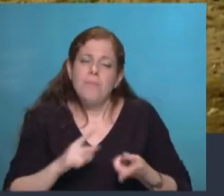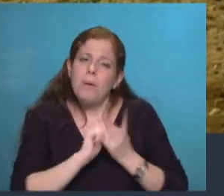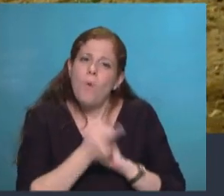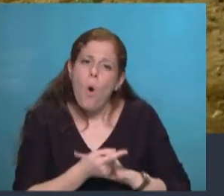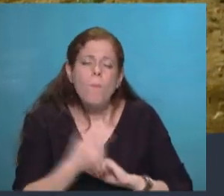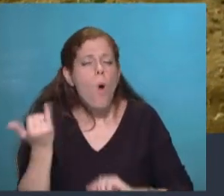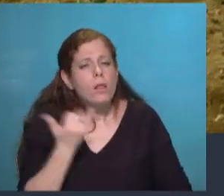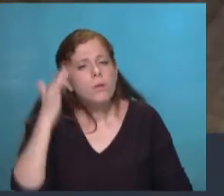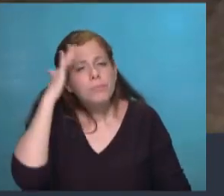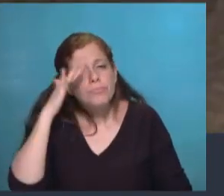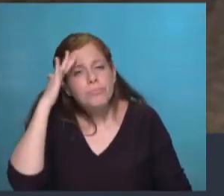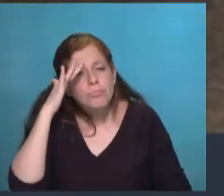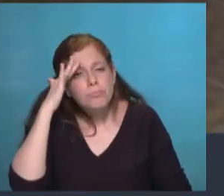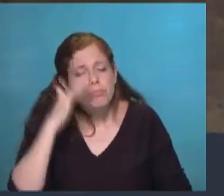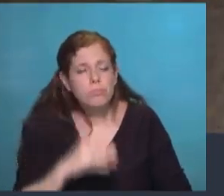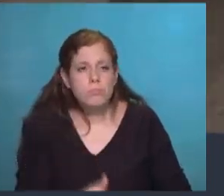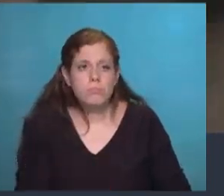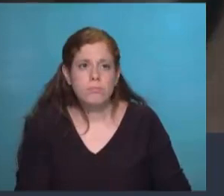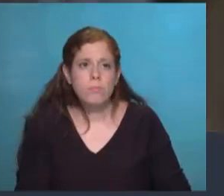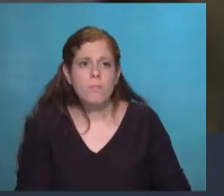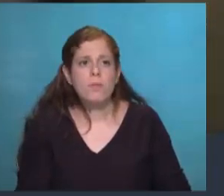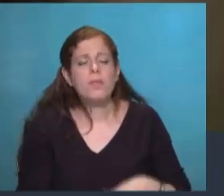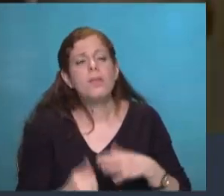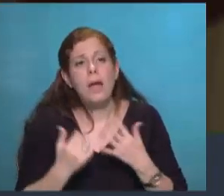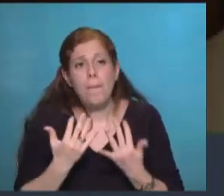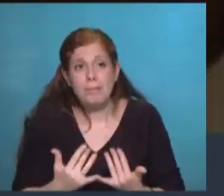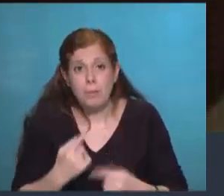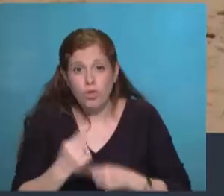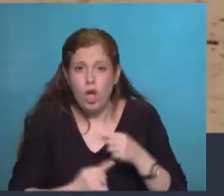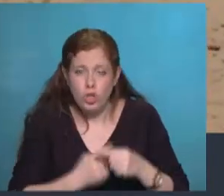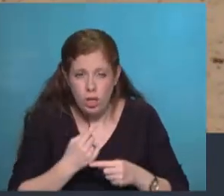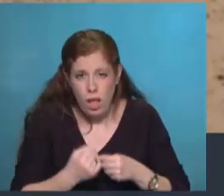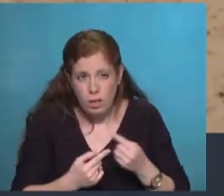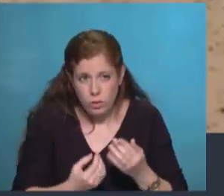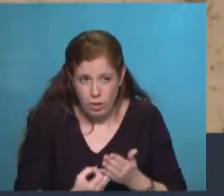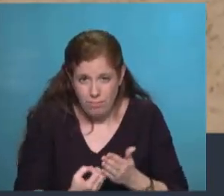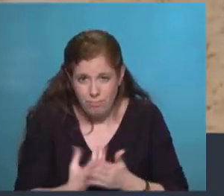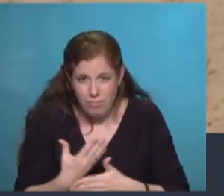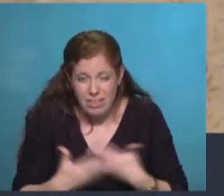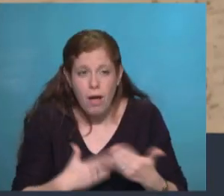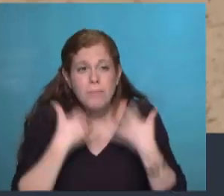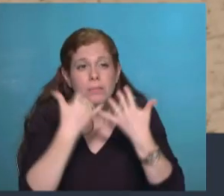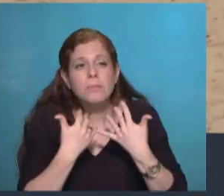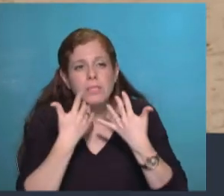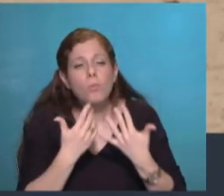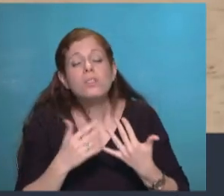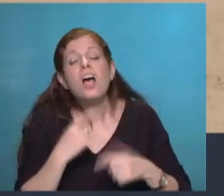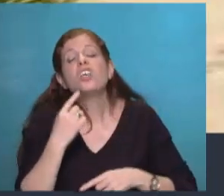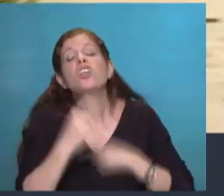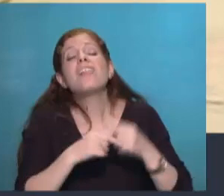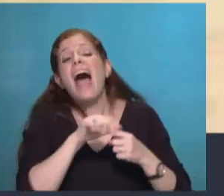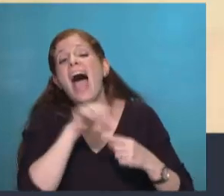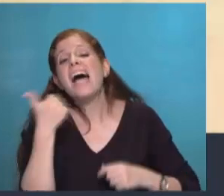כל הזמן לחשוב על זה. מספרים שמניבה השנה הזאת מספרים את הסיפור כולו, היא הקשה ביותר שחוו